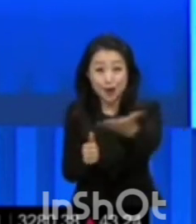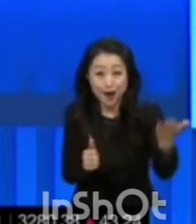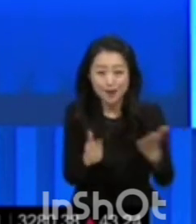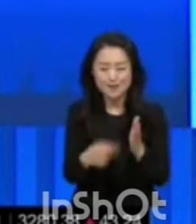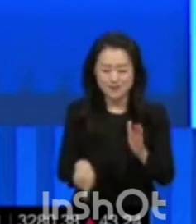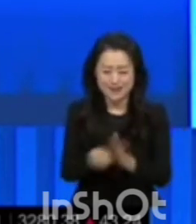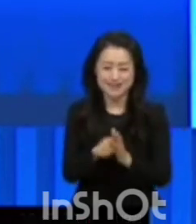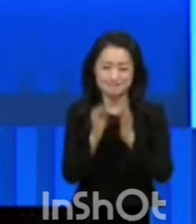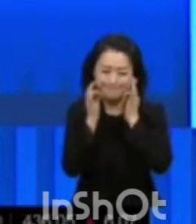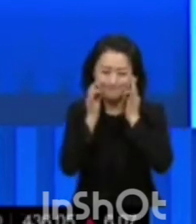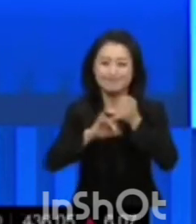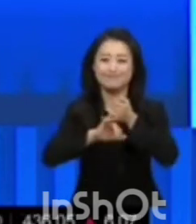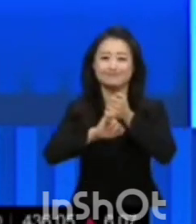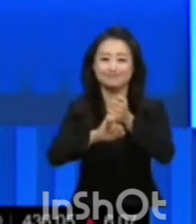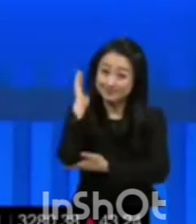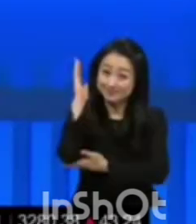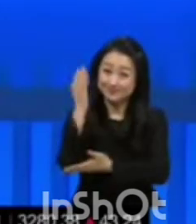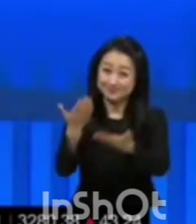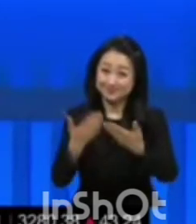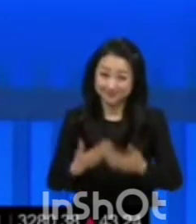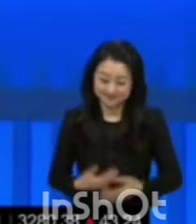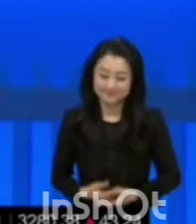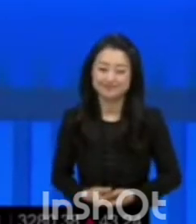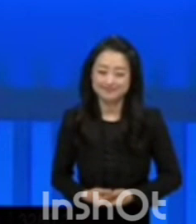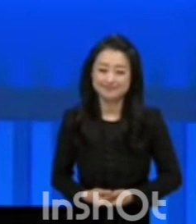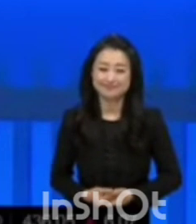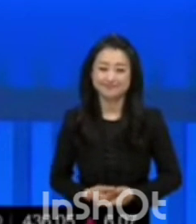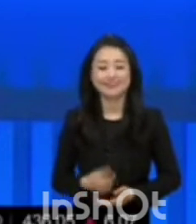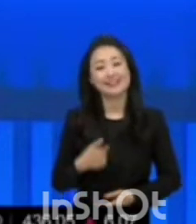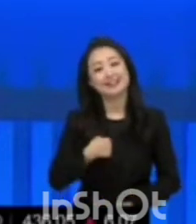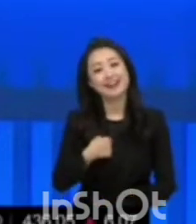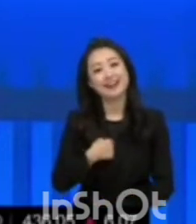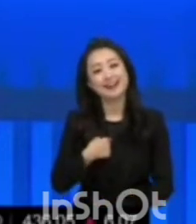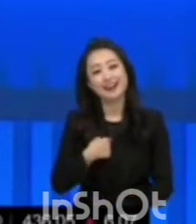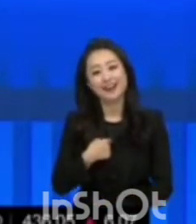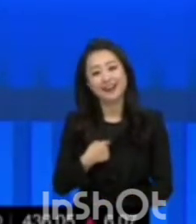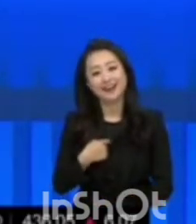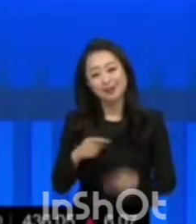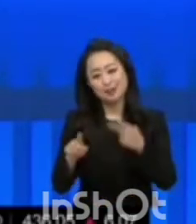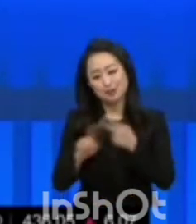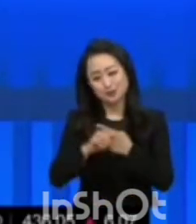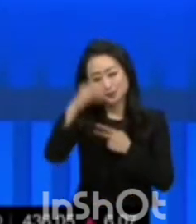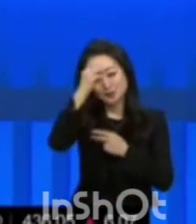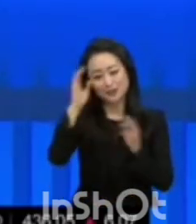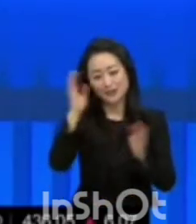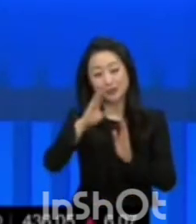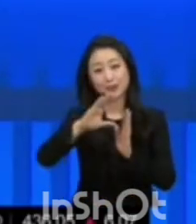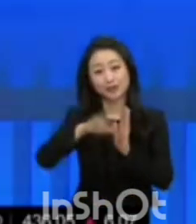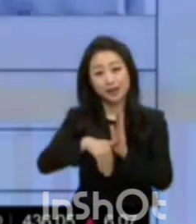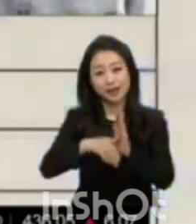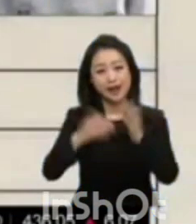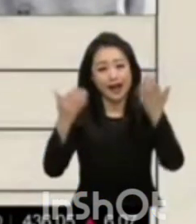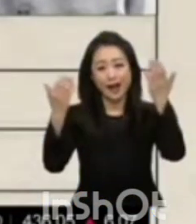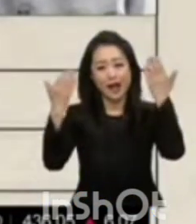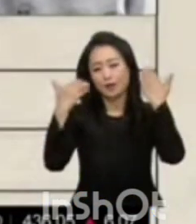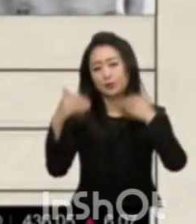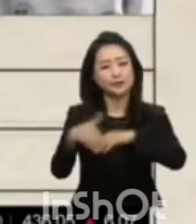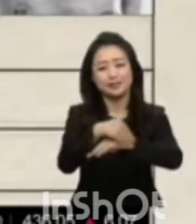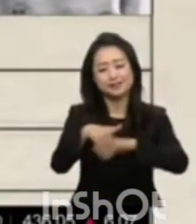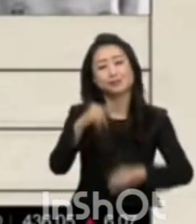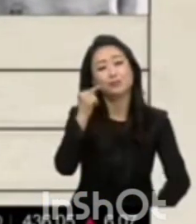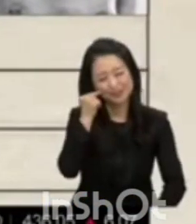하겠습니다. 감사합니다. 저는 그 10대 시절에 중고등학교를 못 다니고 이제 공장 생활을 했기